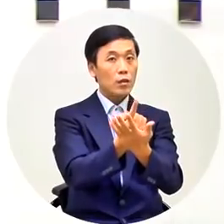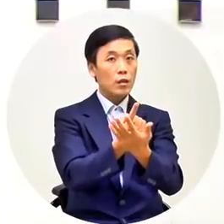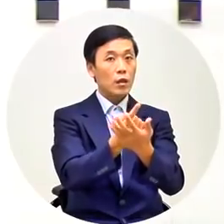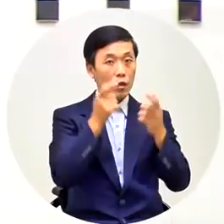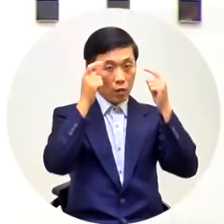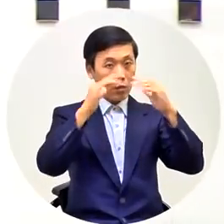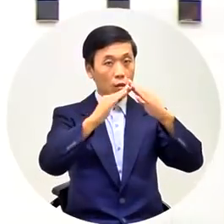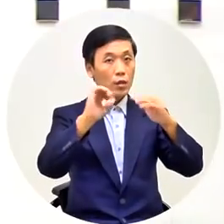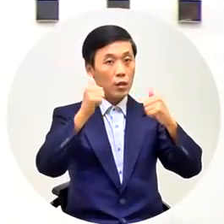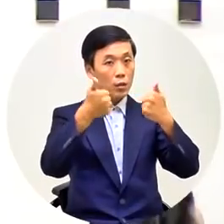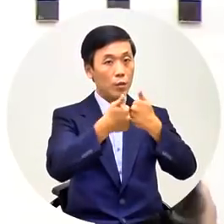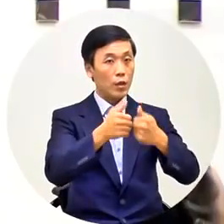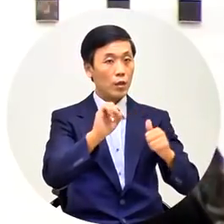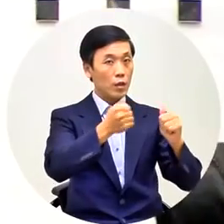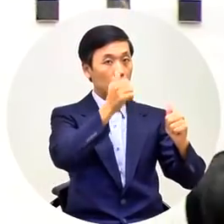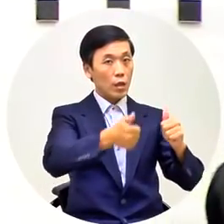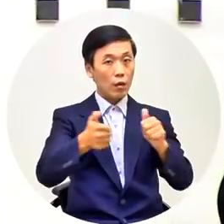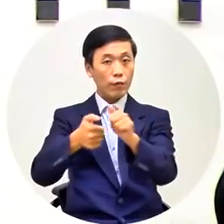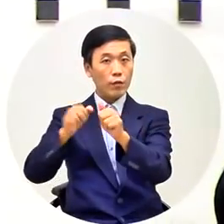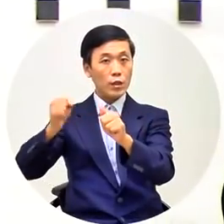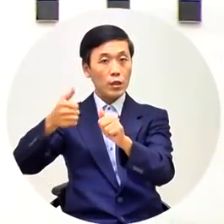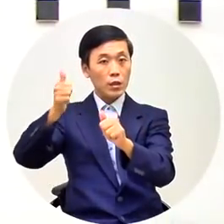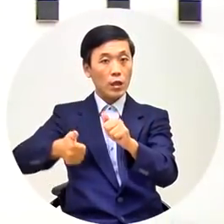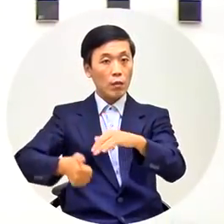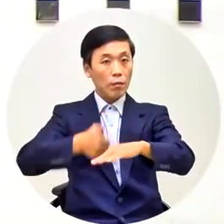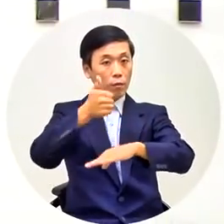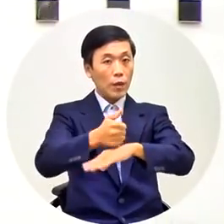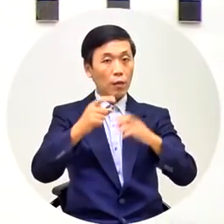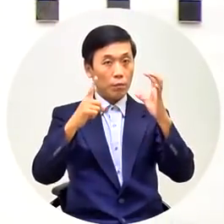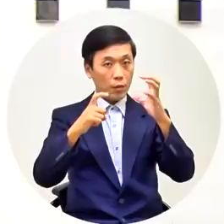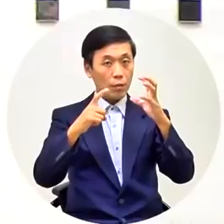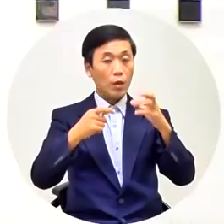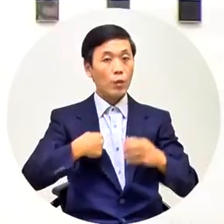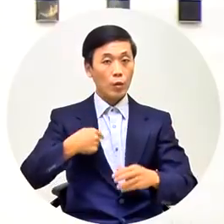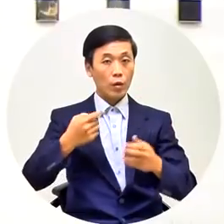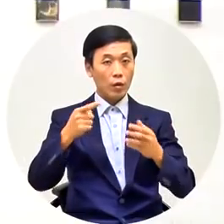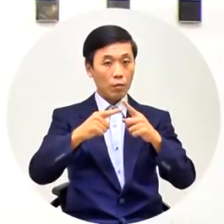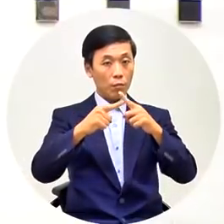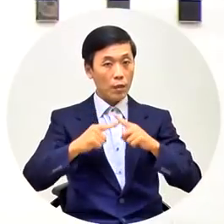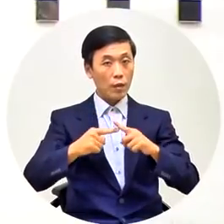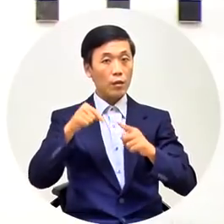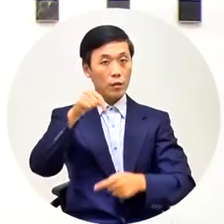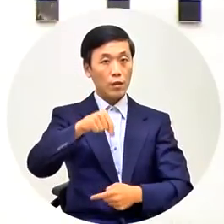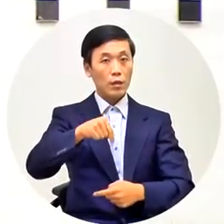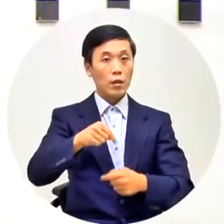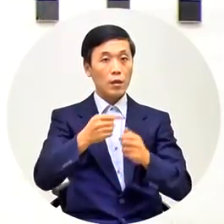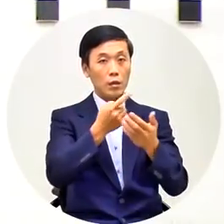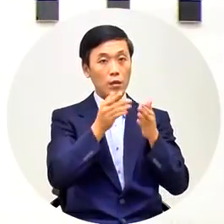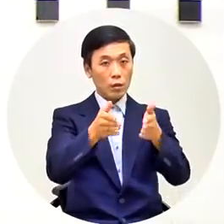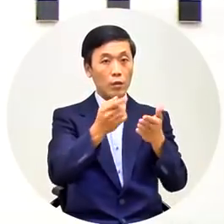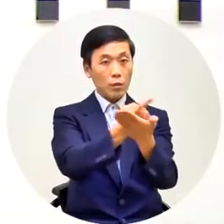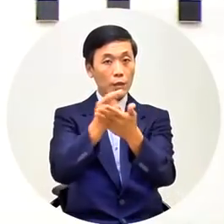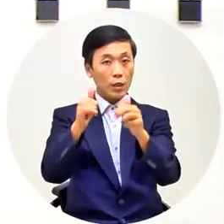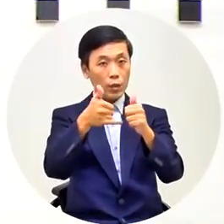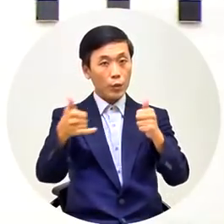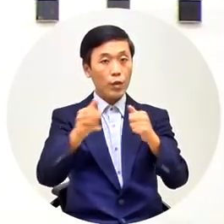么我要在这边向各位议员恭喜大家通过非常严格的民意的